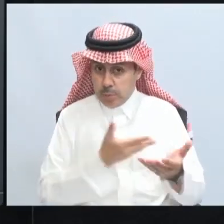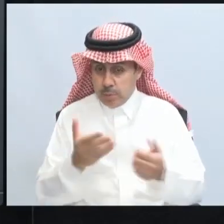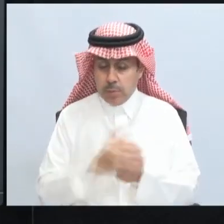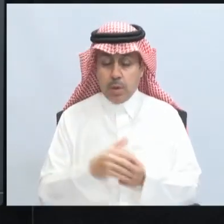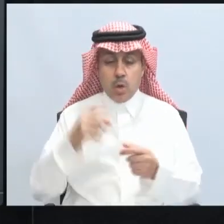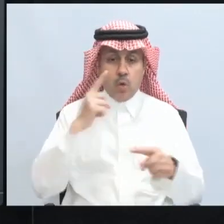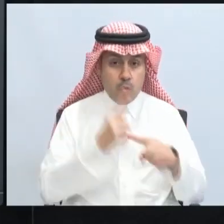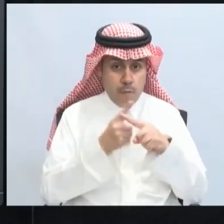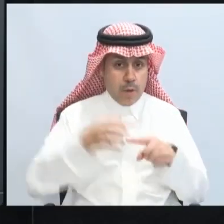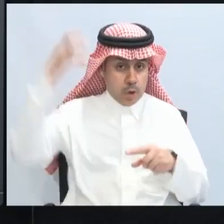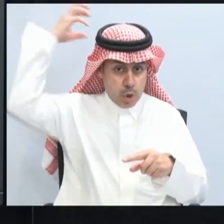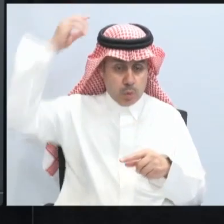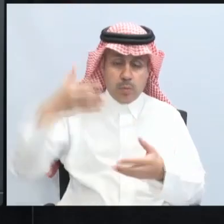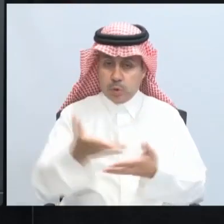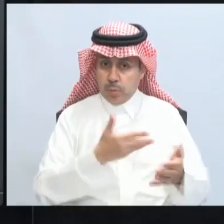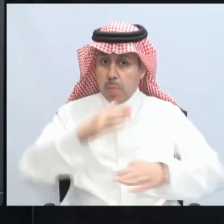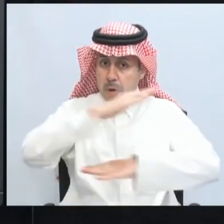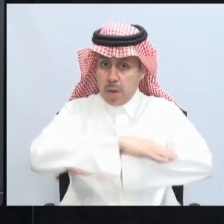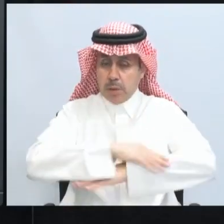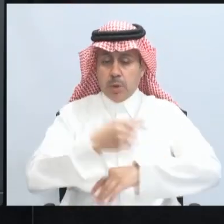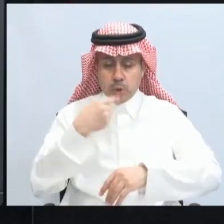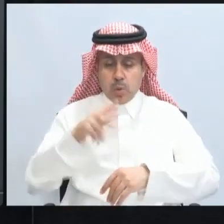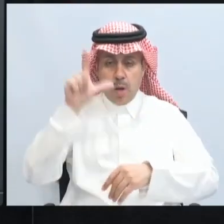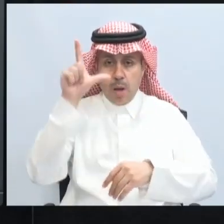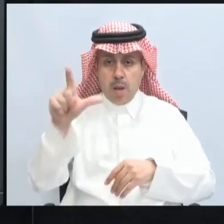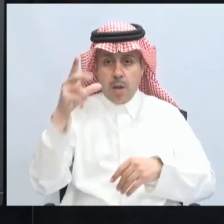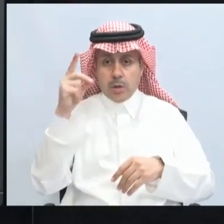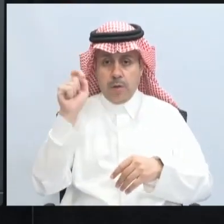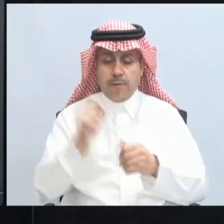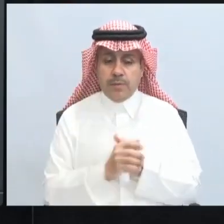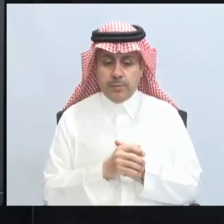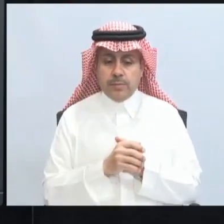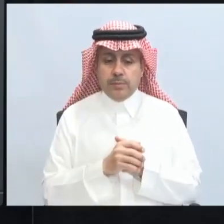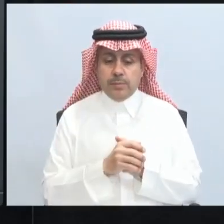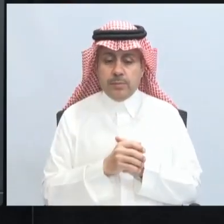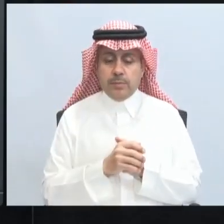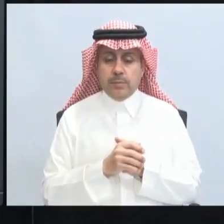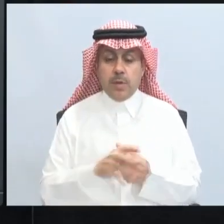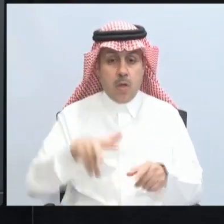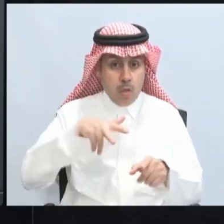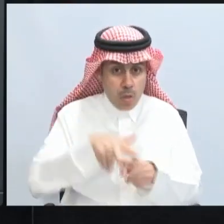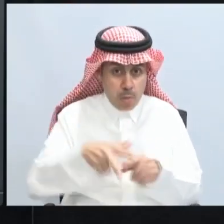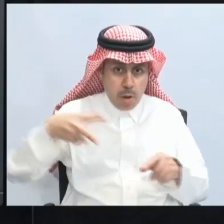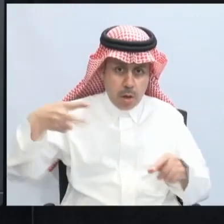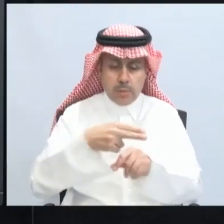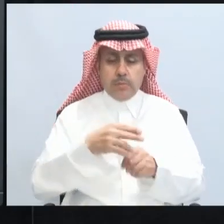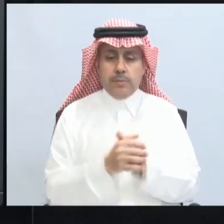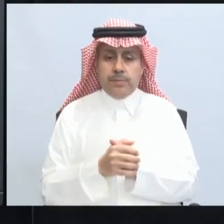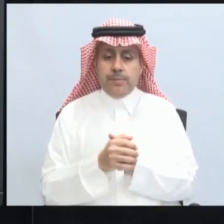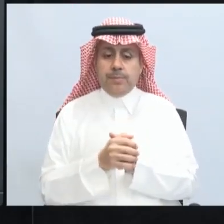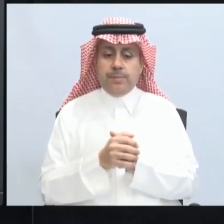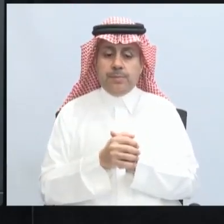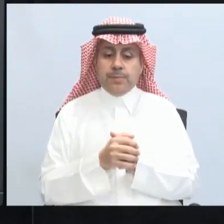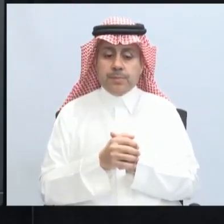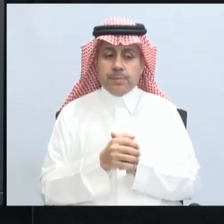واللين هذه هذا من اداب المجادله الا الذين ظلموا اي انك تقطع هذا النقاش والحوار حينما